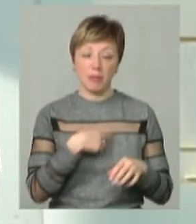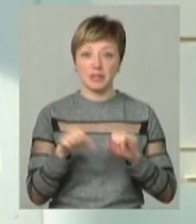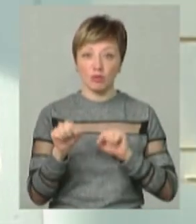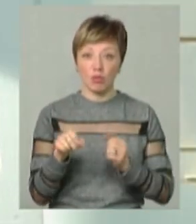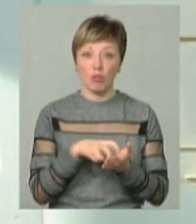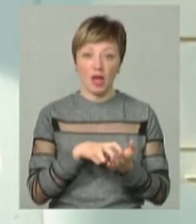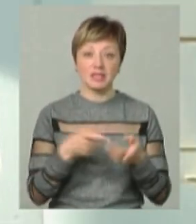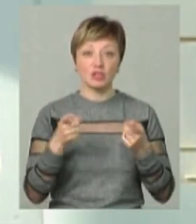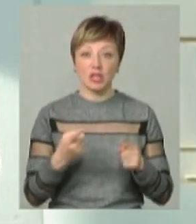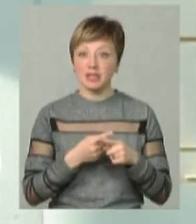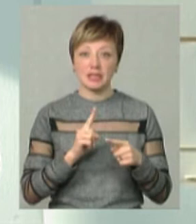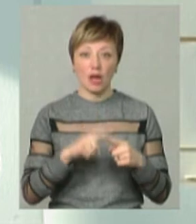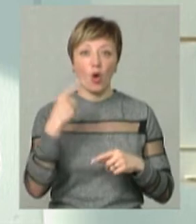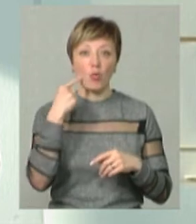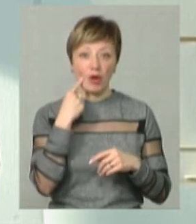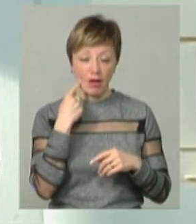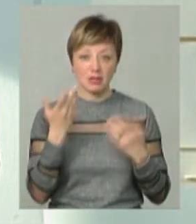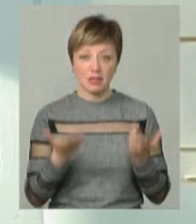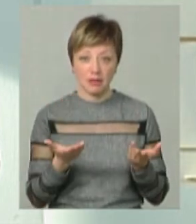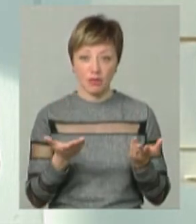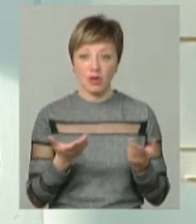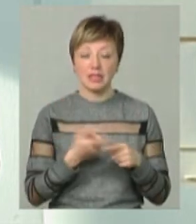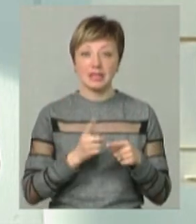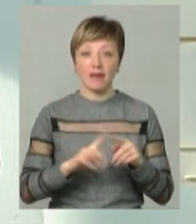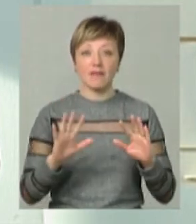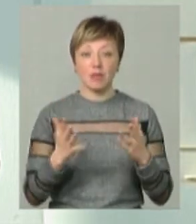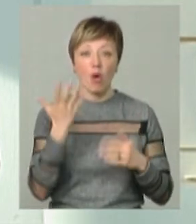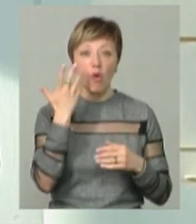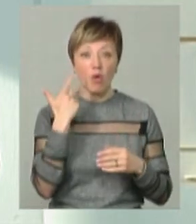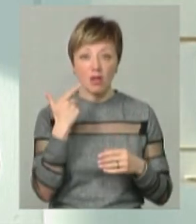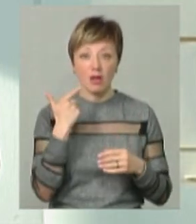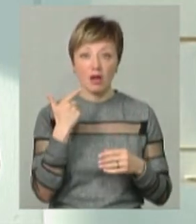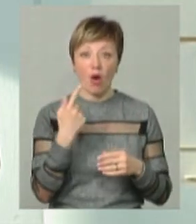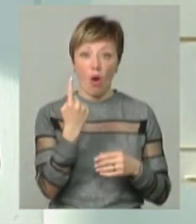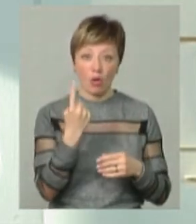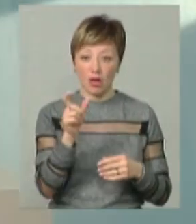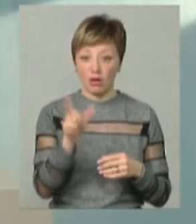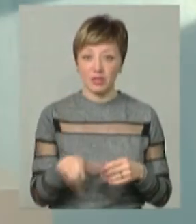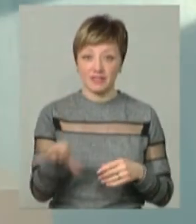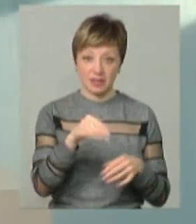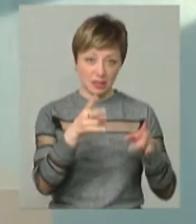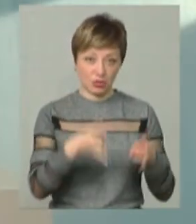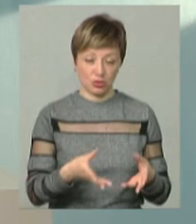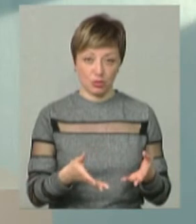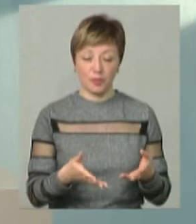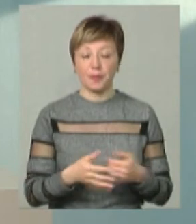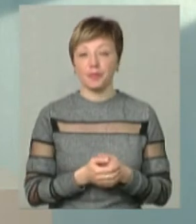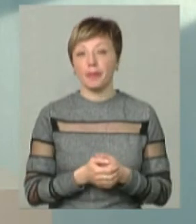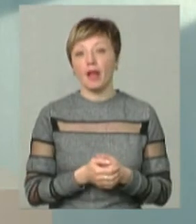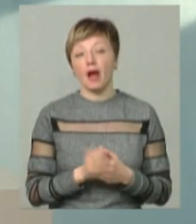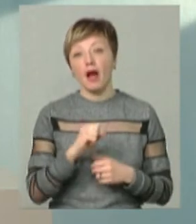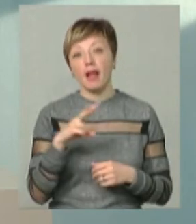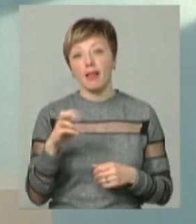перестраховують і бояться. Звичайно, що це для них образливо. І це той випадок, коли через одного когось страждають всі інші. Але стосовно,